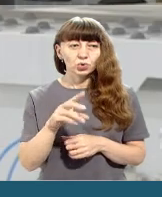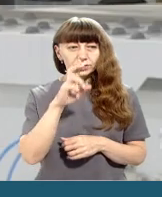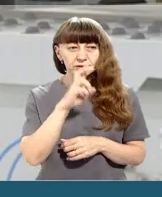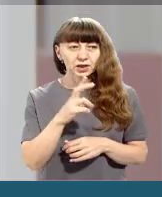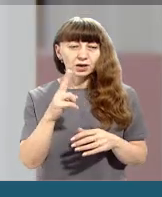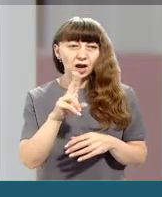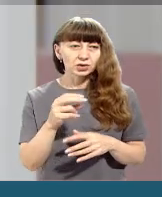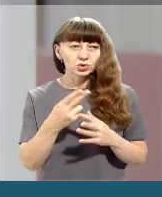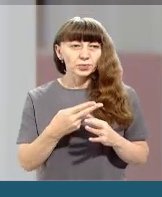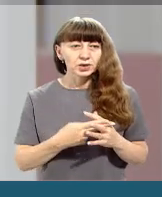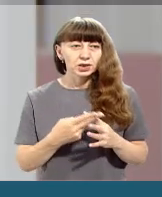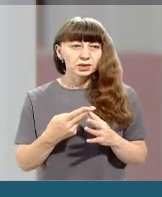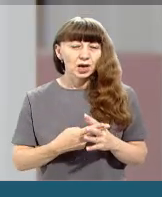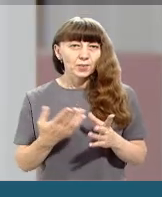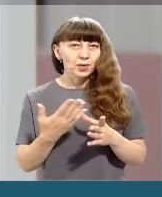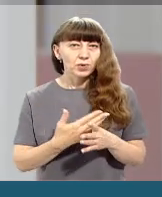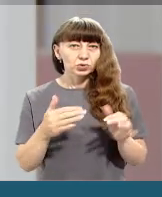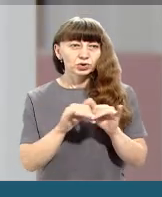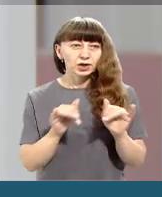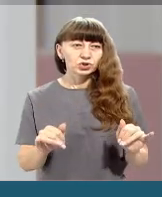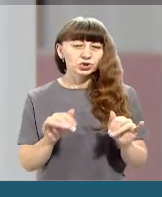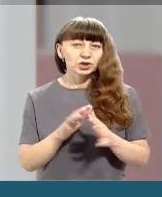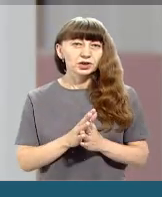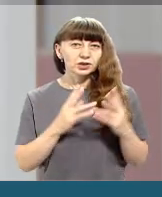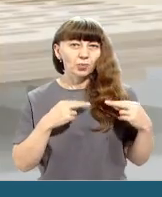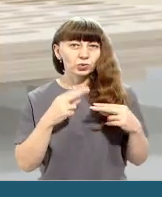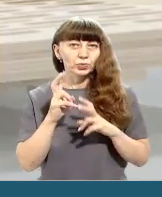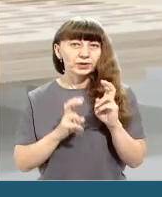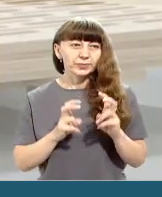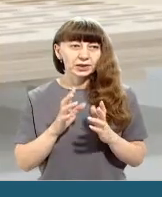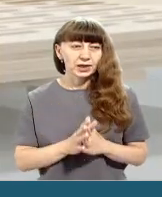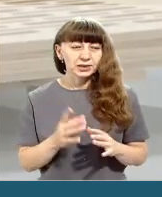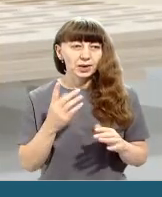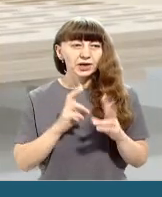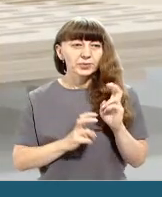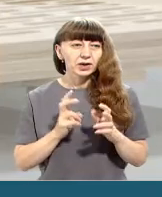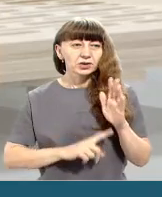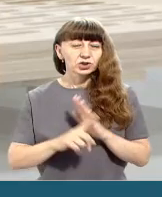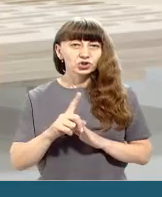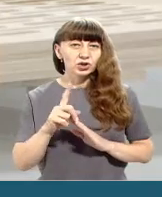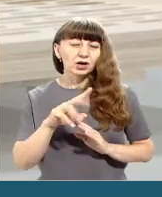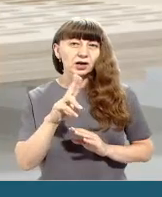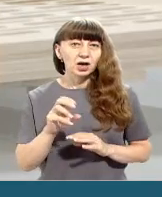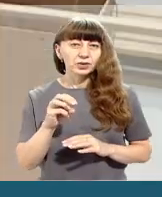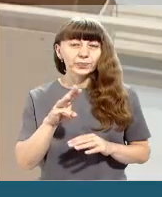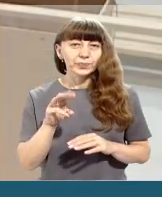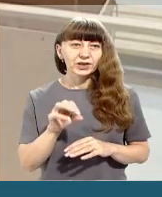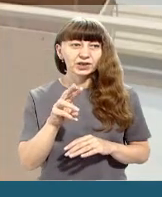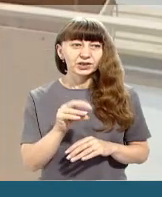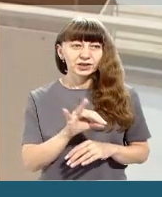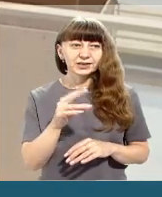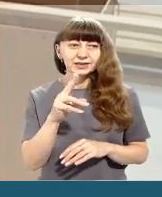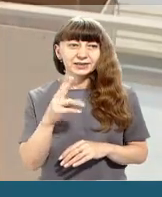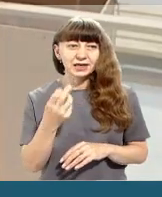кеңейтуге мол мүмкіндік жасаған. Алғашында шағын цех түрінде басталған кәсіпорын бүгінде Астана, Ақмола облысынан тапсырыстар қабылдайды. Осы ретте